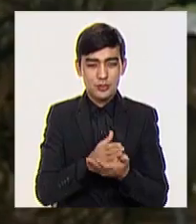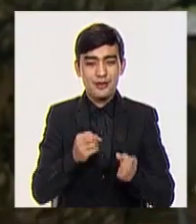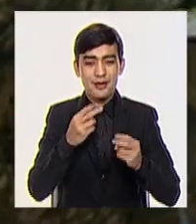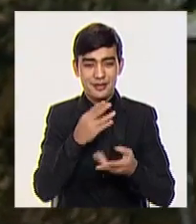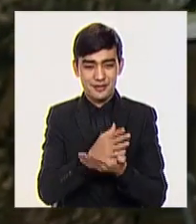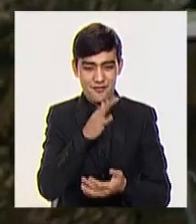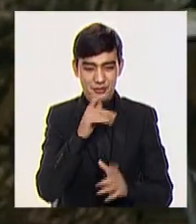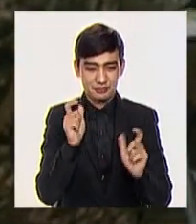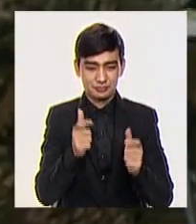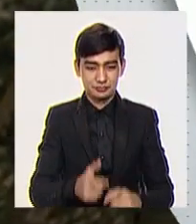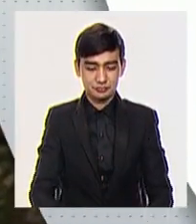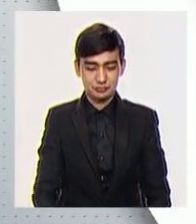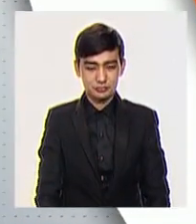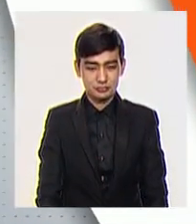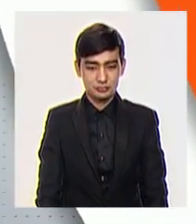условиях пандемии?